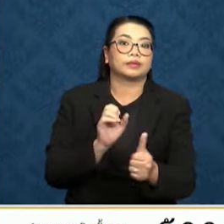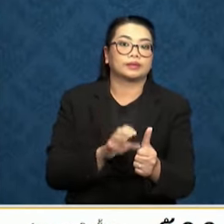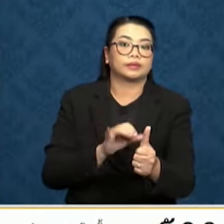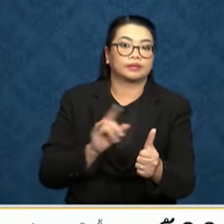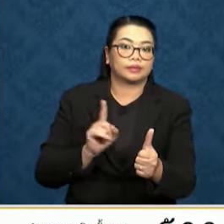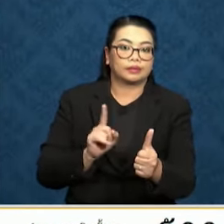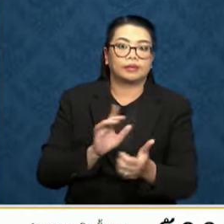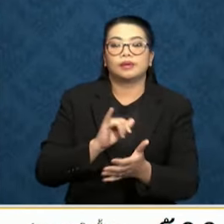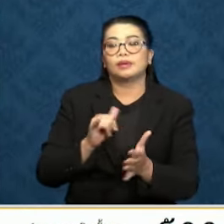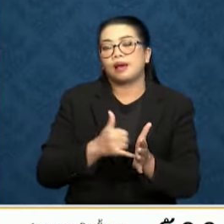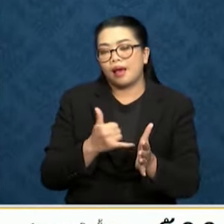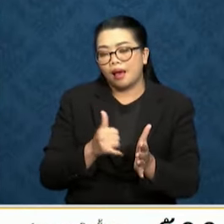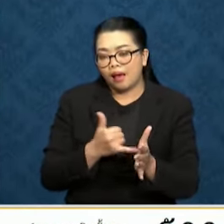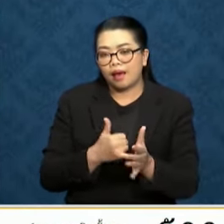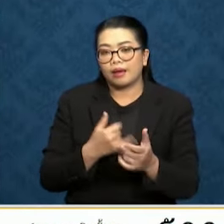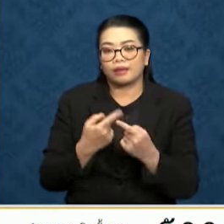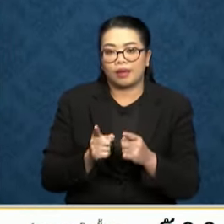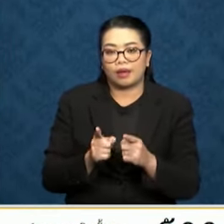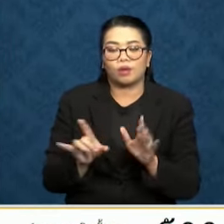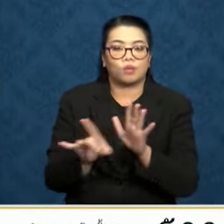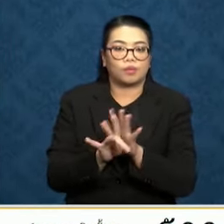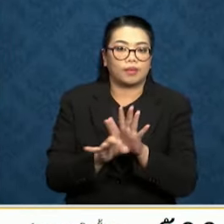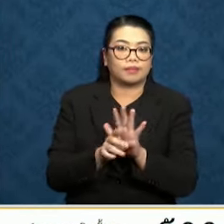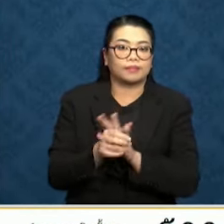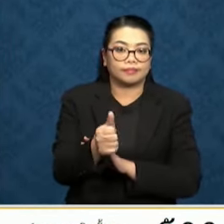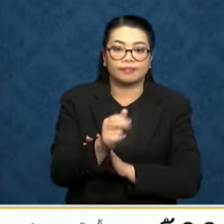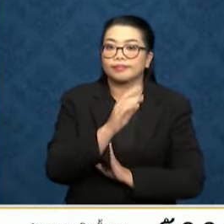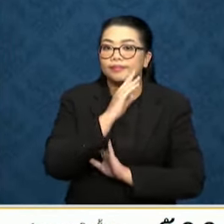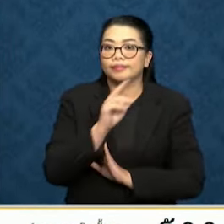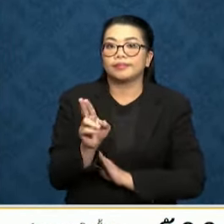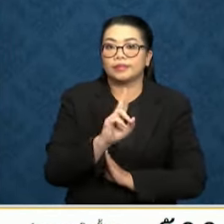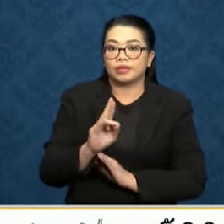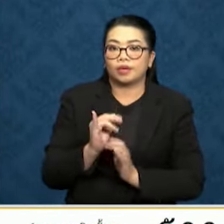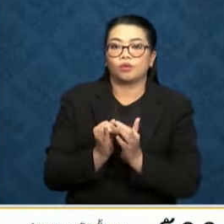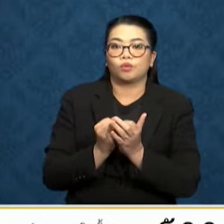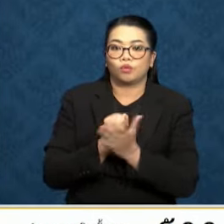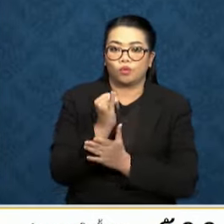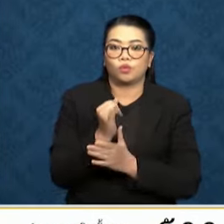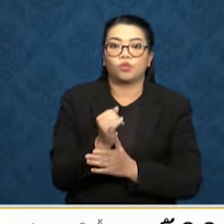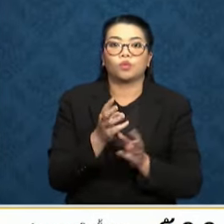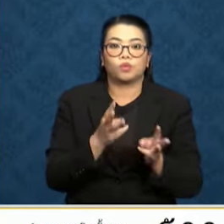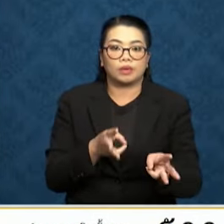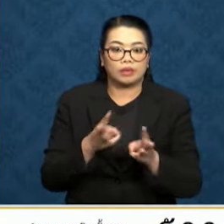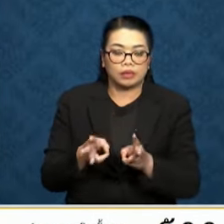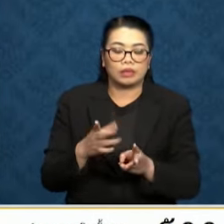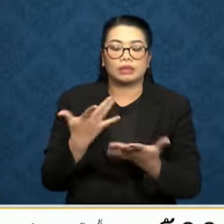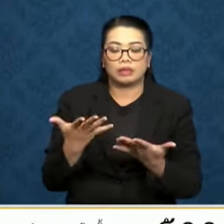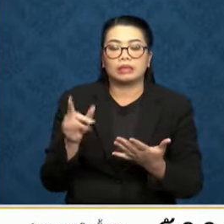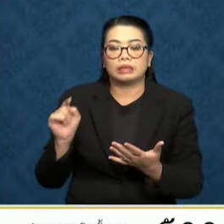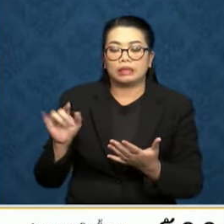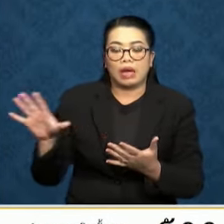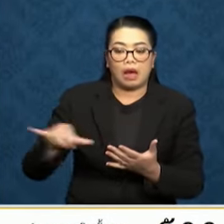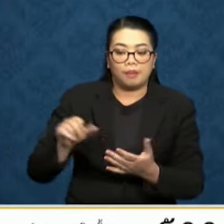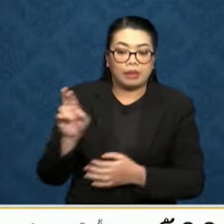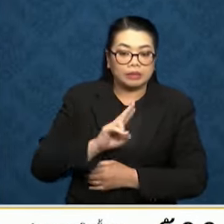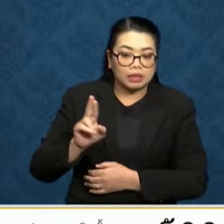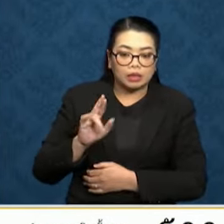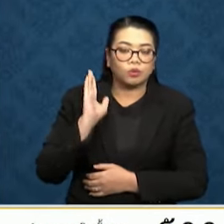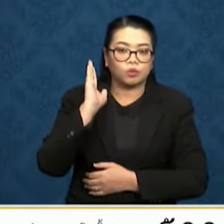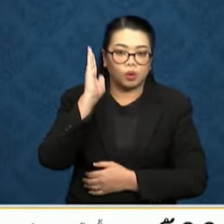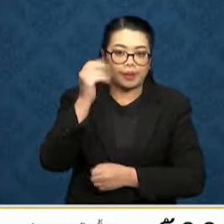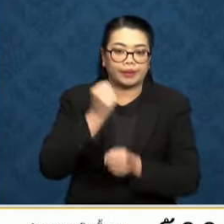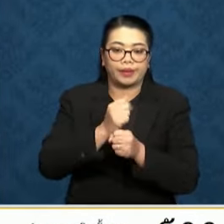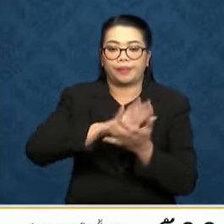เรียบง่ายแต่มีประสิทธิภาพถ้าท่านใช้อย่างถูกทางนะคะมันจะเป็นเครื่องมือที่ทรงพลังในการทำตาม